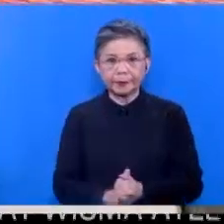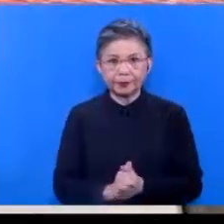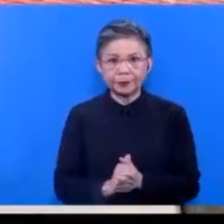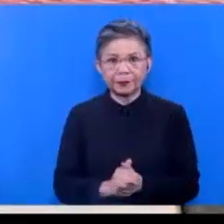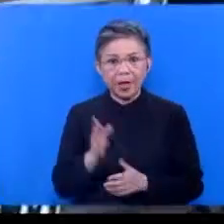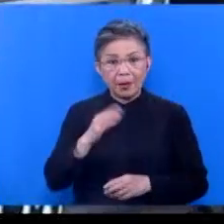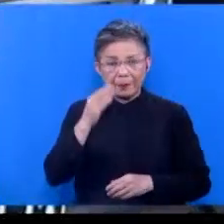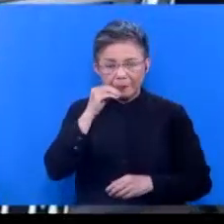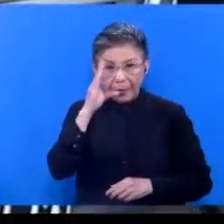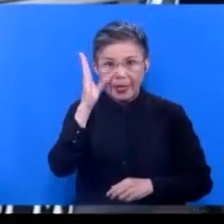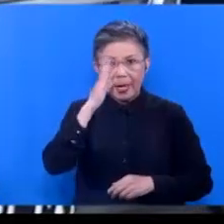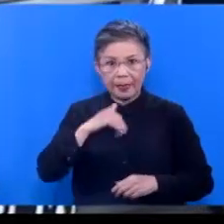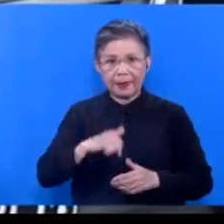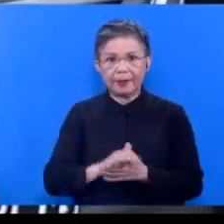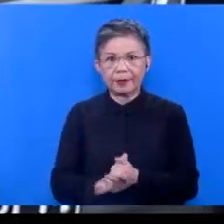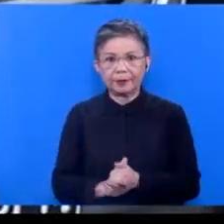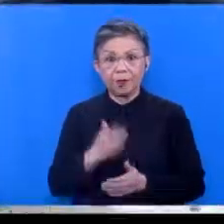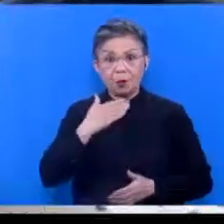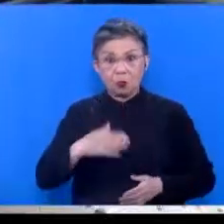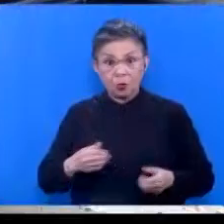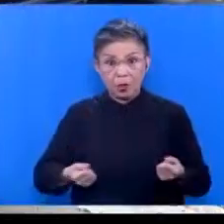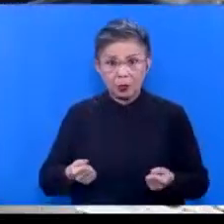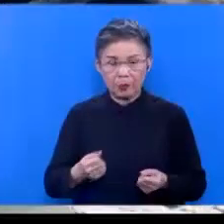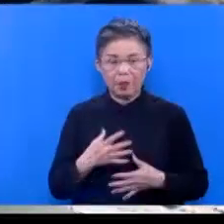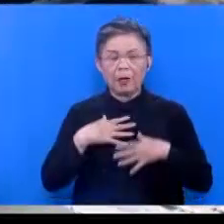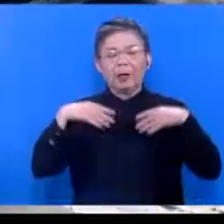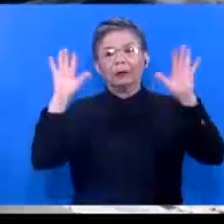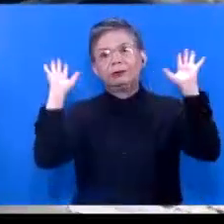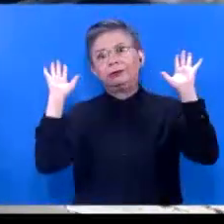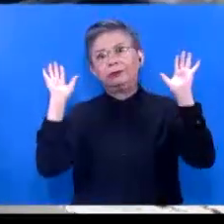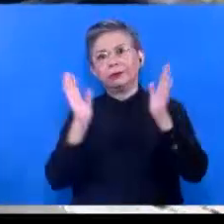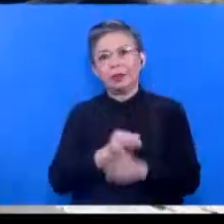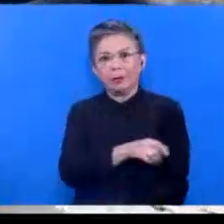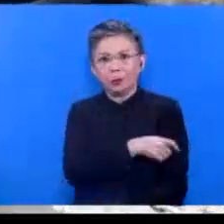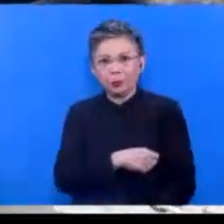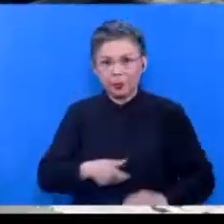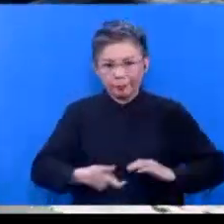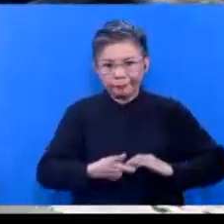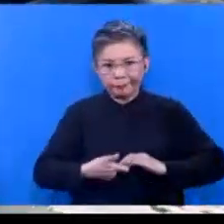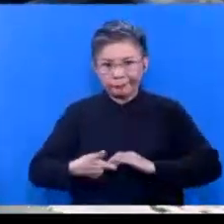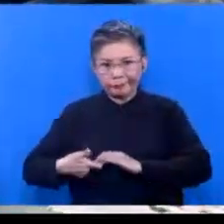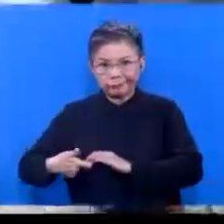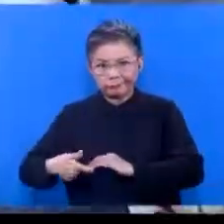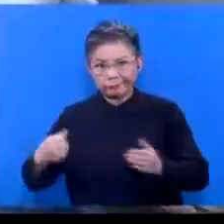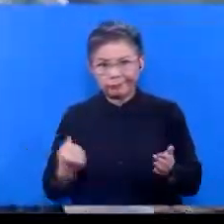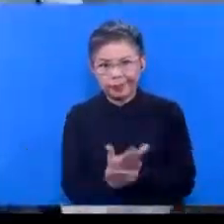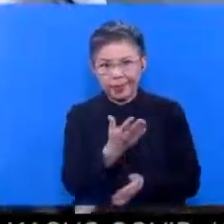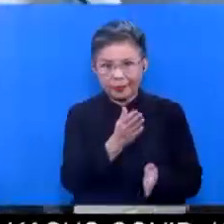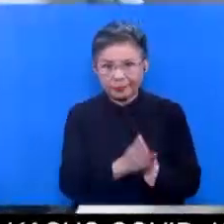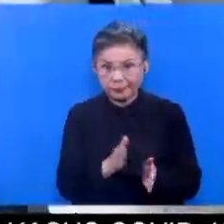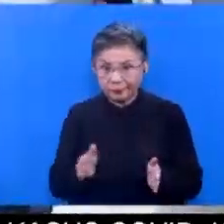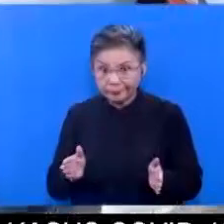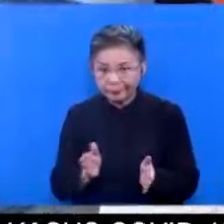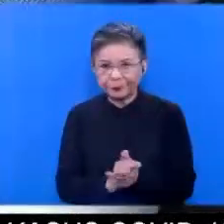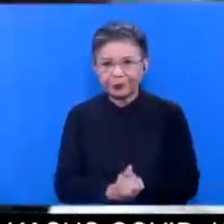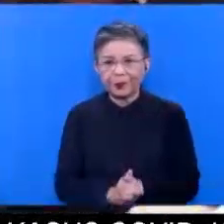Pusat, Selasa pagi. Para pemilik kendaraan tidak bisa berbuat banyak saat petugas menderek mobilnya yang melanggar aturan parkir.